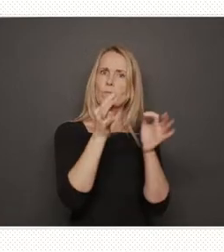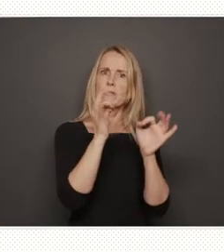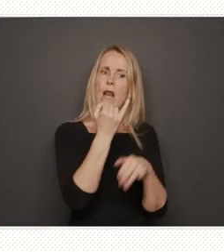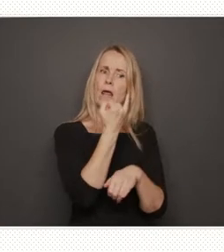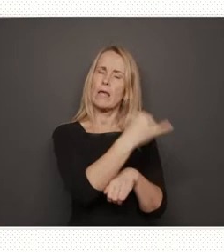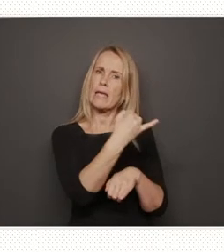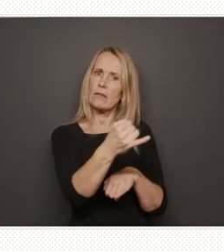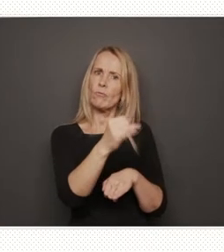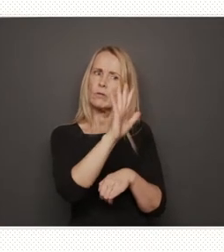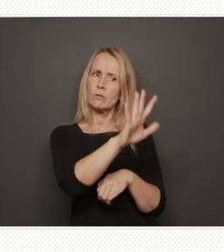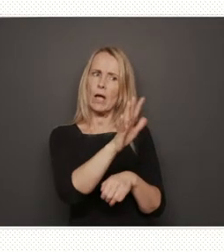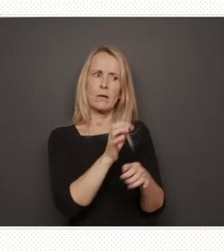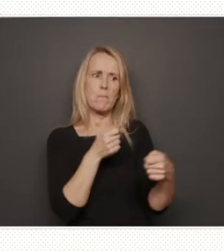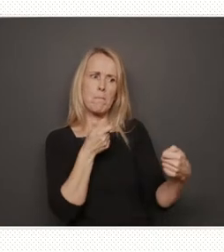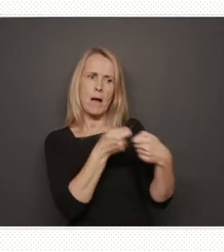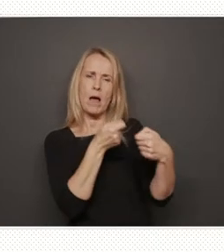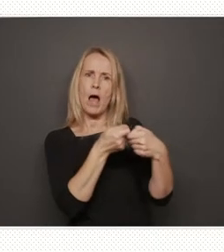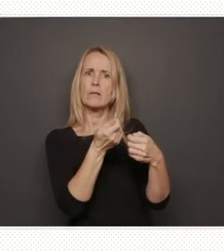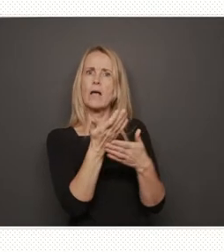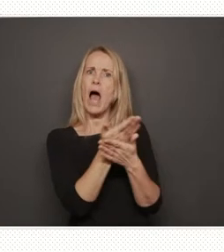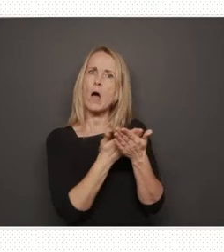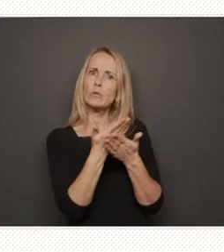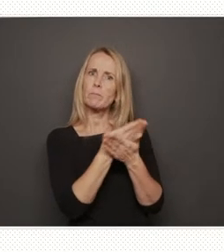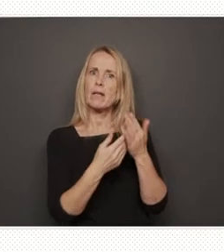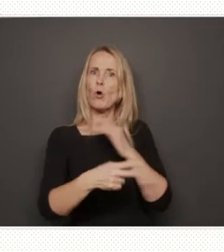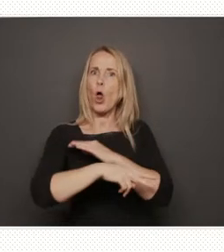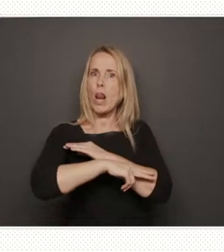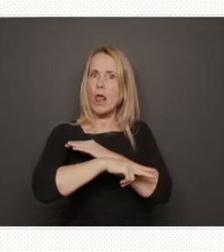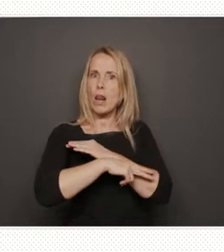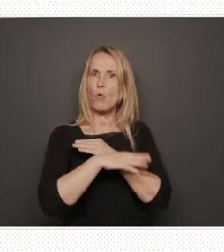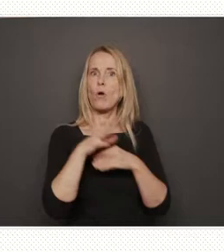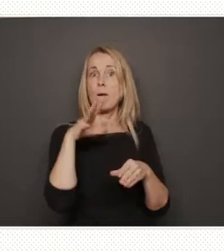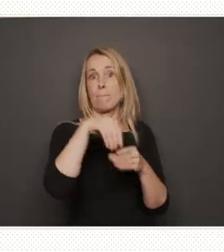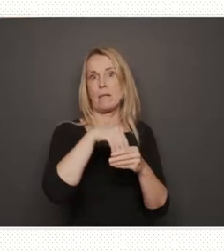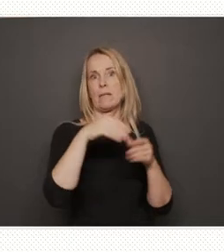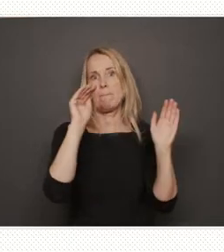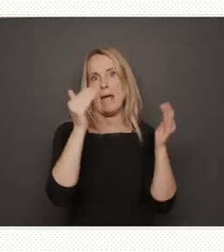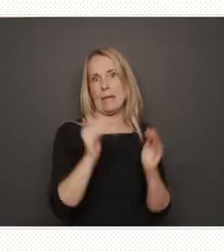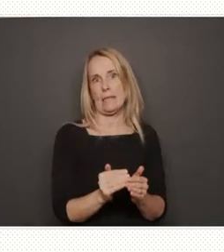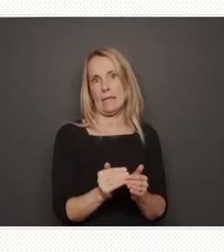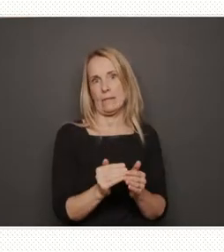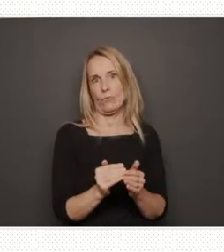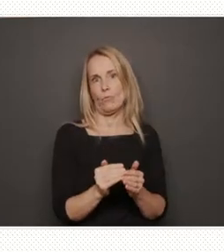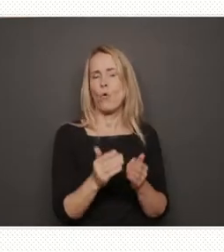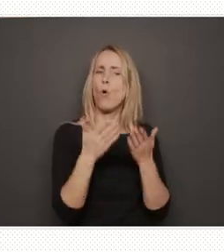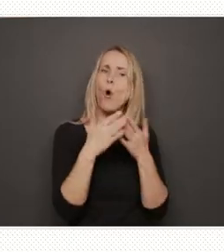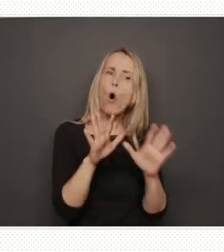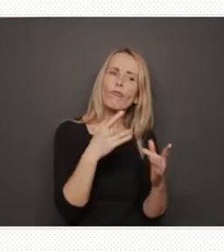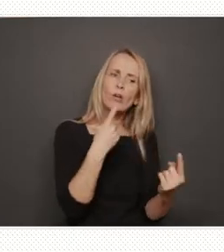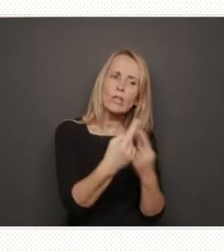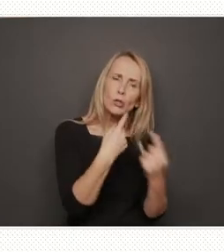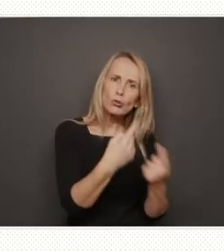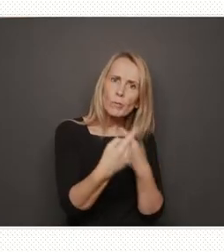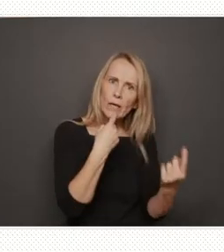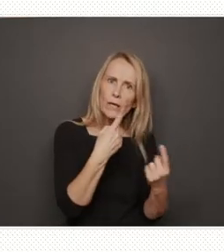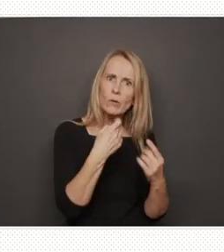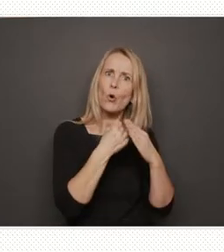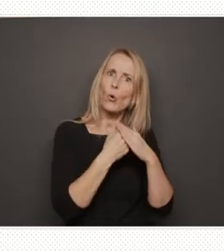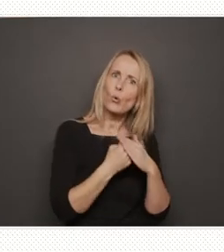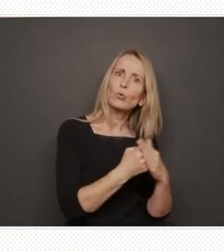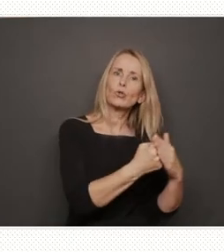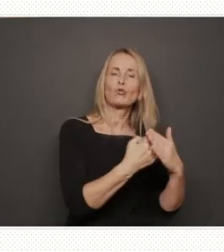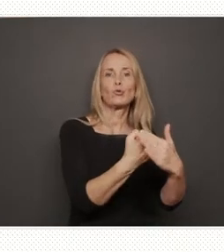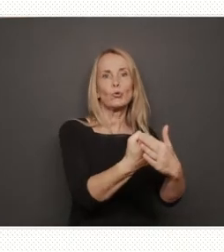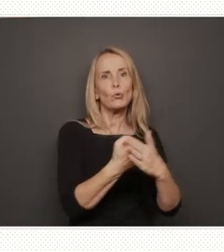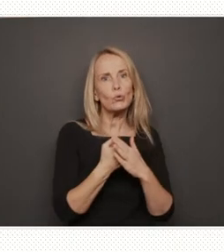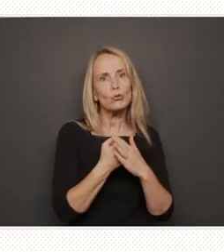und maßgeschneiderte Ausbildung von Lehrlingen mit Beeinträchtigungen. Offene Gespräche, gegenseitige Unterstützung